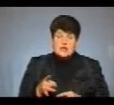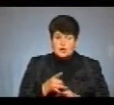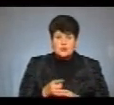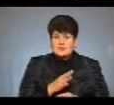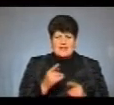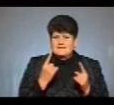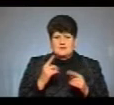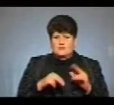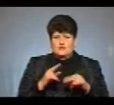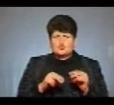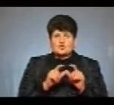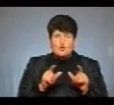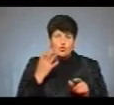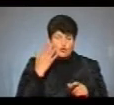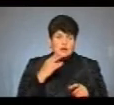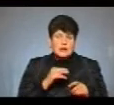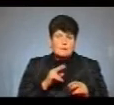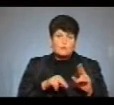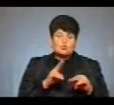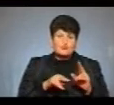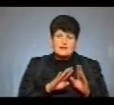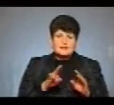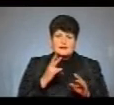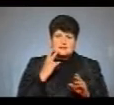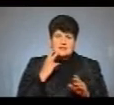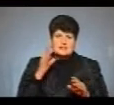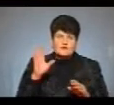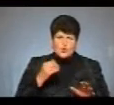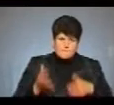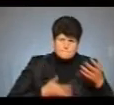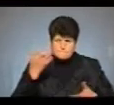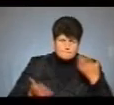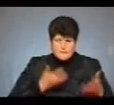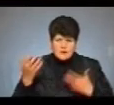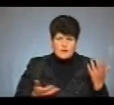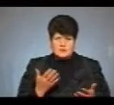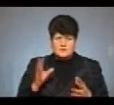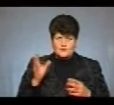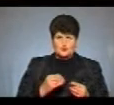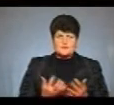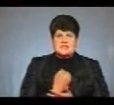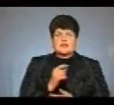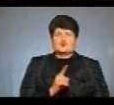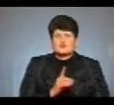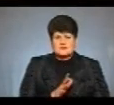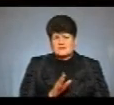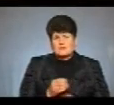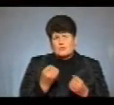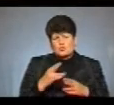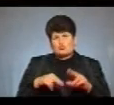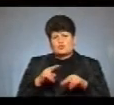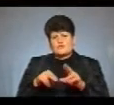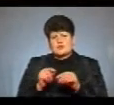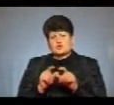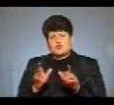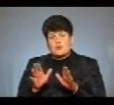невисокої забудови, школу коли будували, ну, не обов'язково всю місцевість переривати, знаходячи різні речі. Тобто, побудована